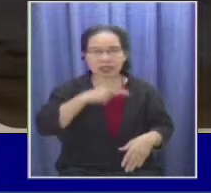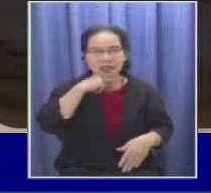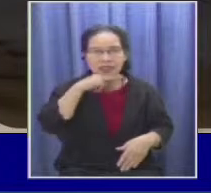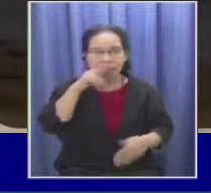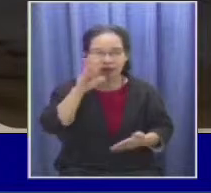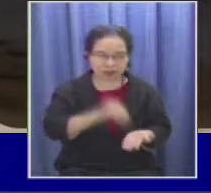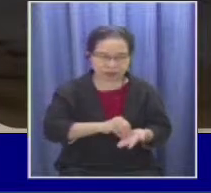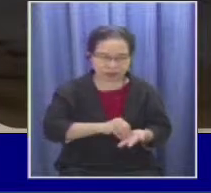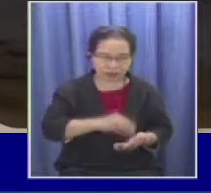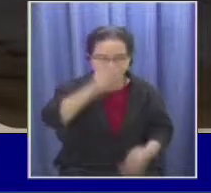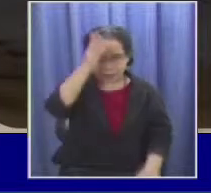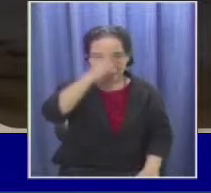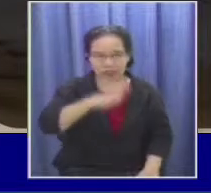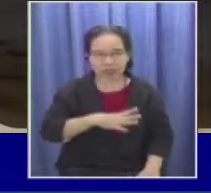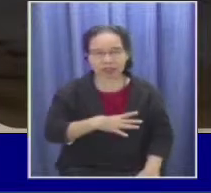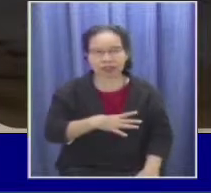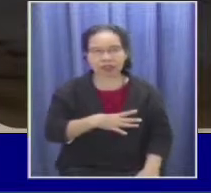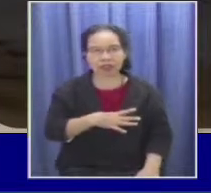fi